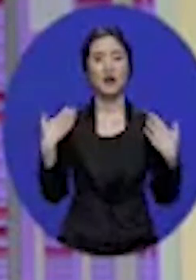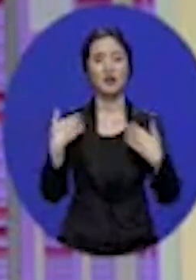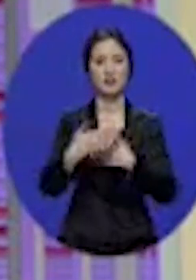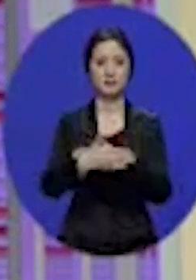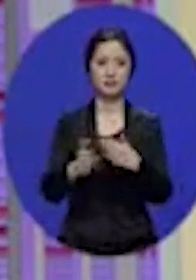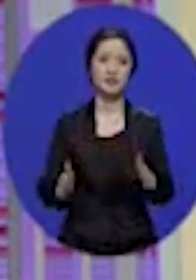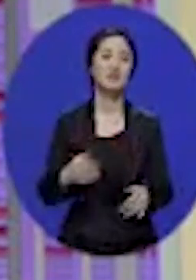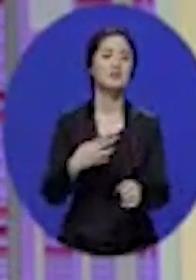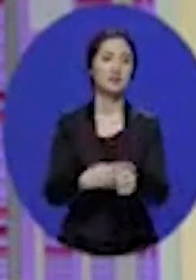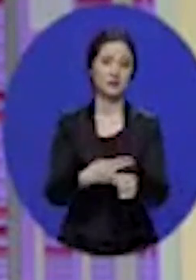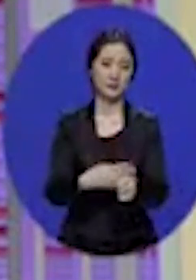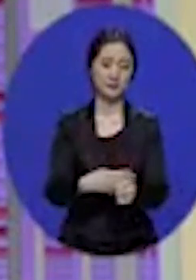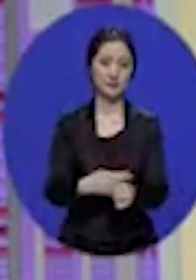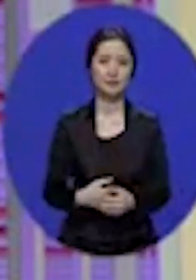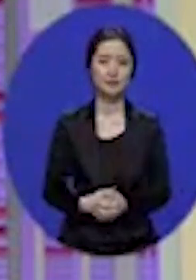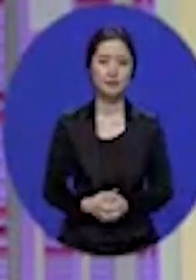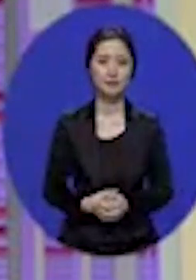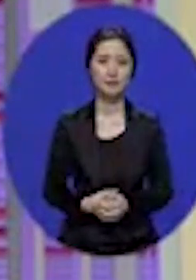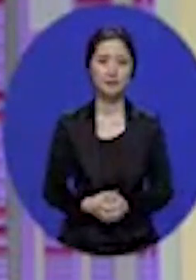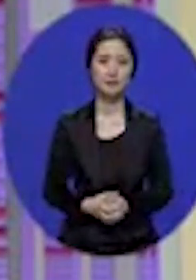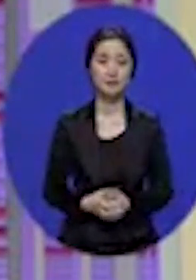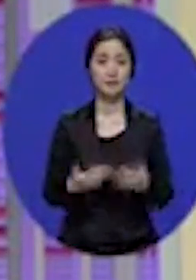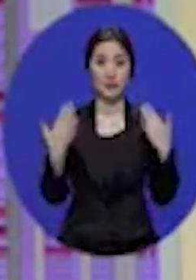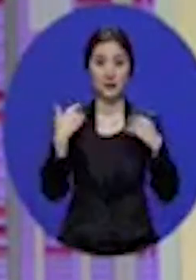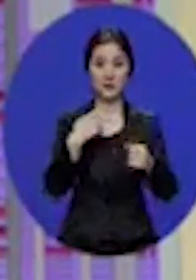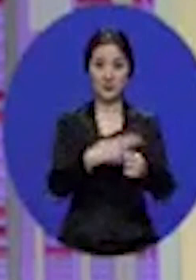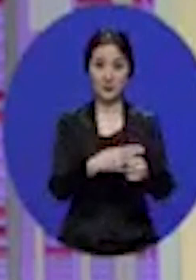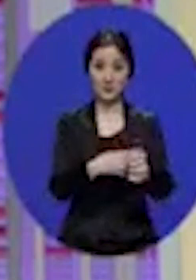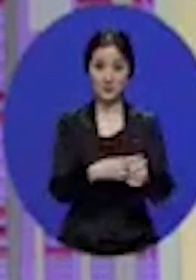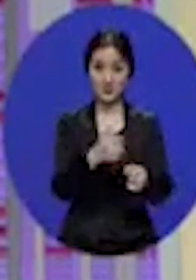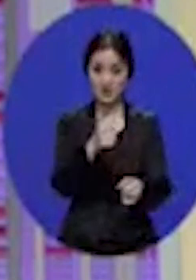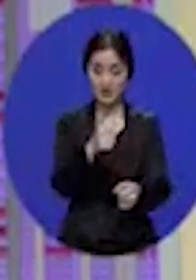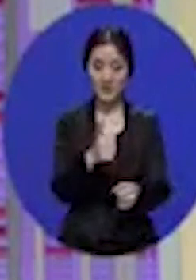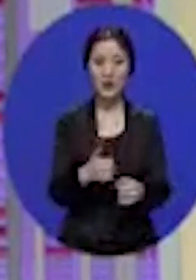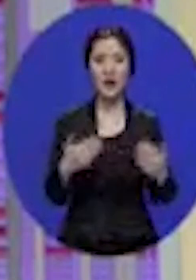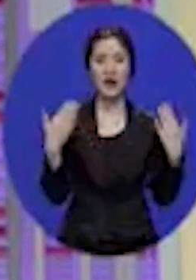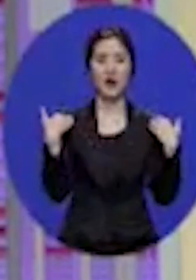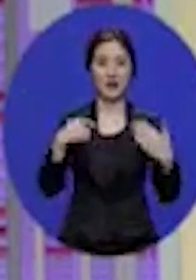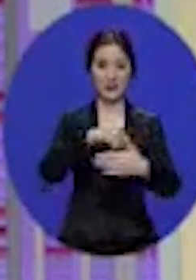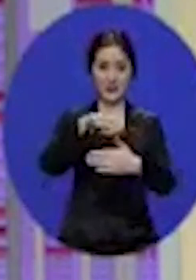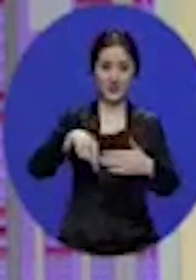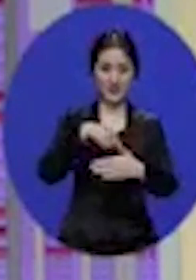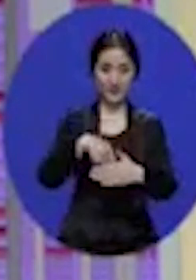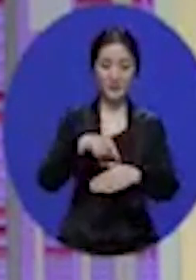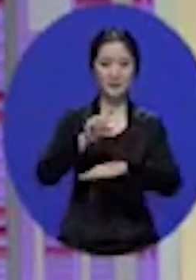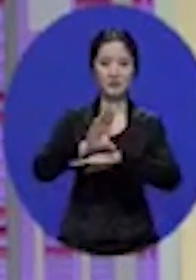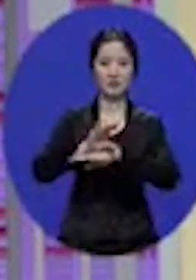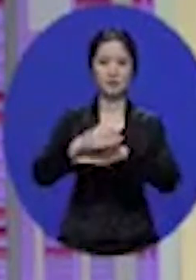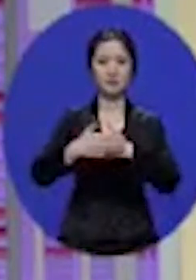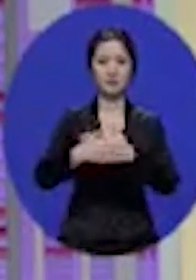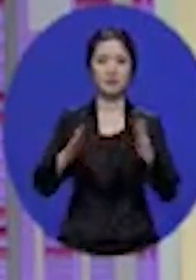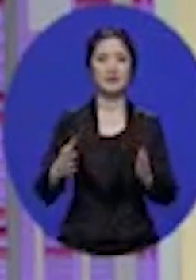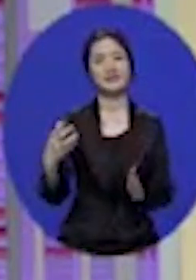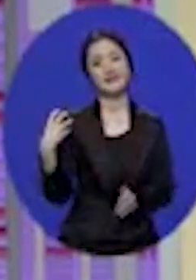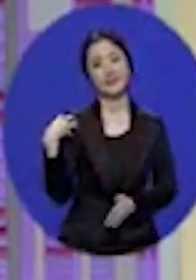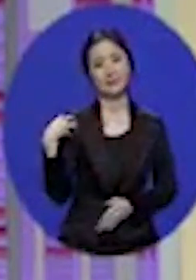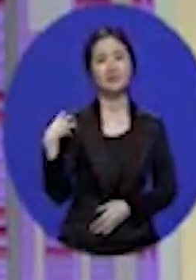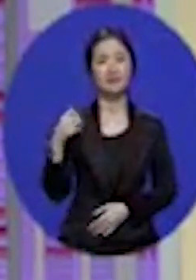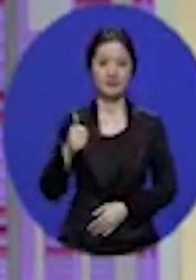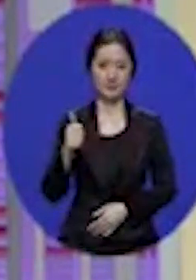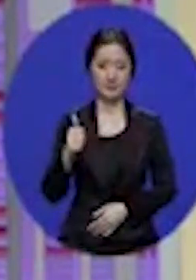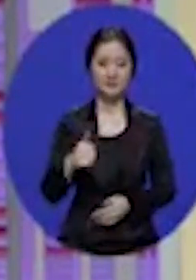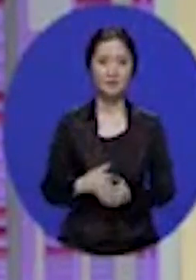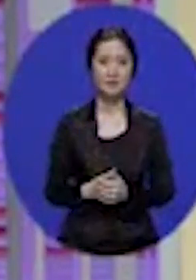선생님이셨던 것 같아요. 그분이 학교 방송반 책임 선생님이셨습니다. 근데 제가 이제 국어 시간에